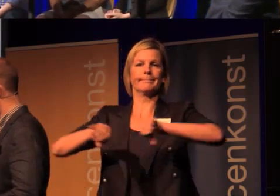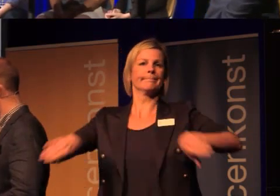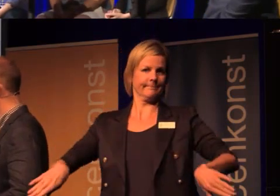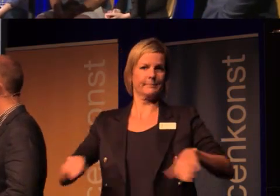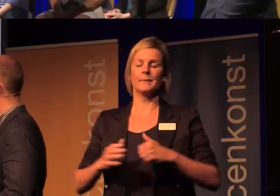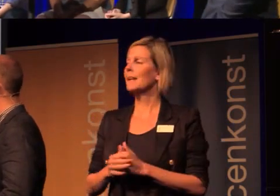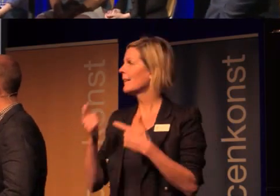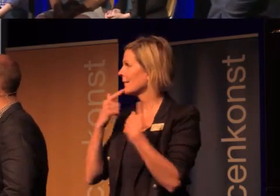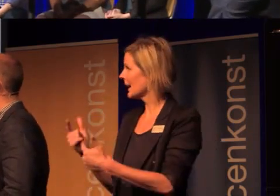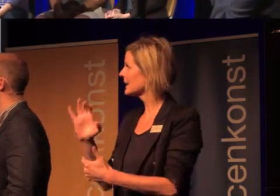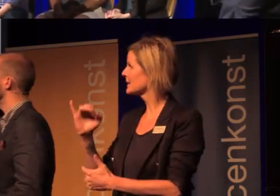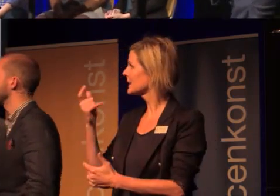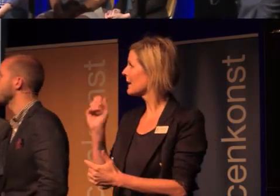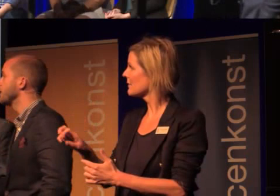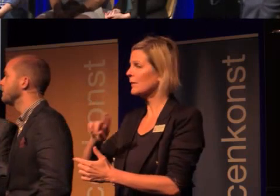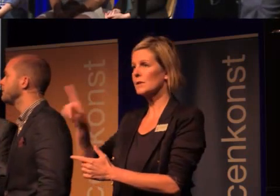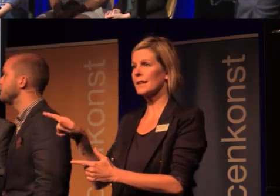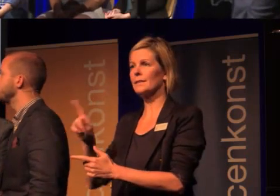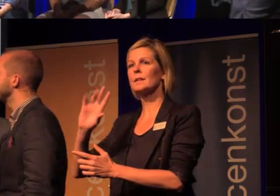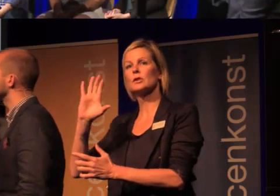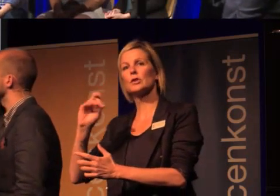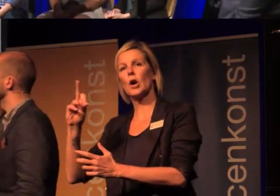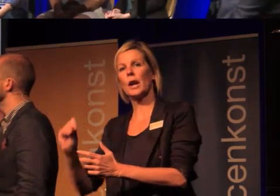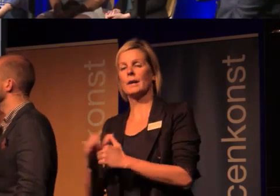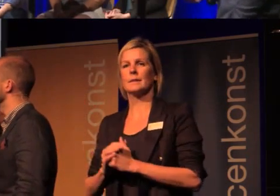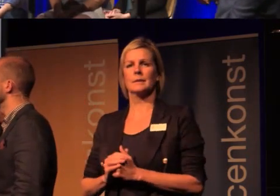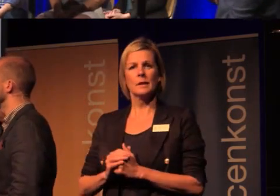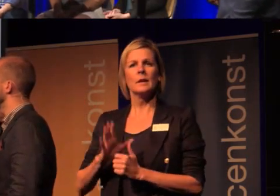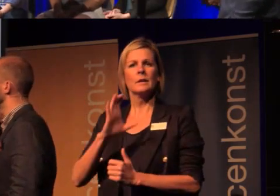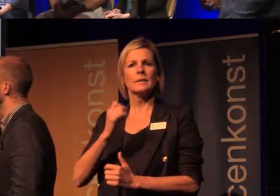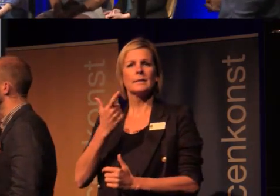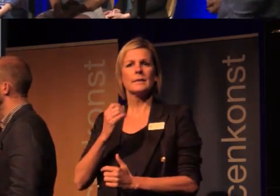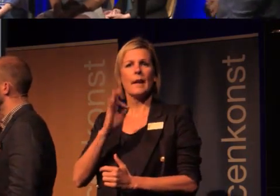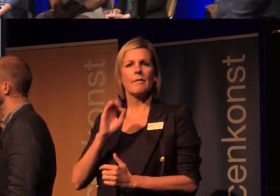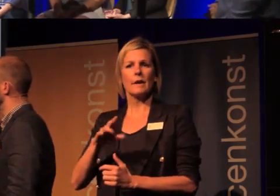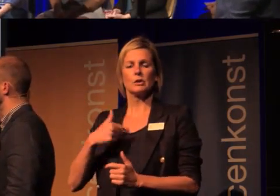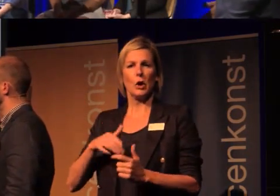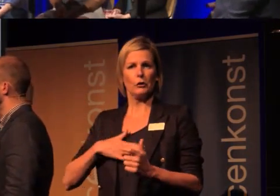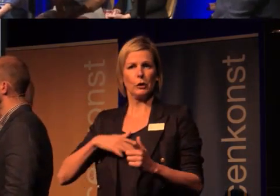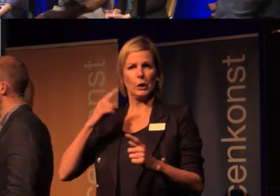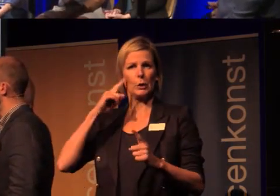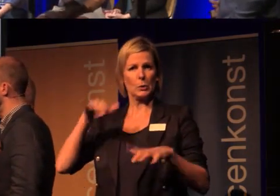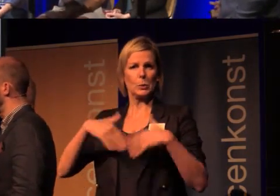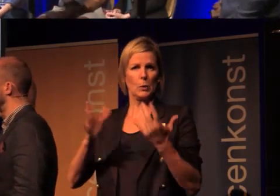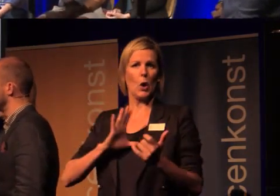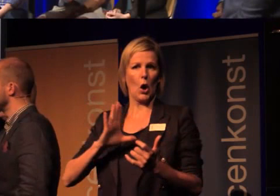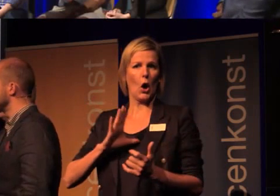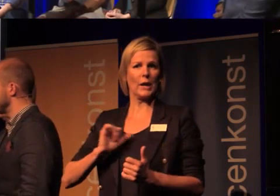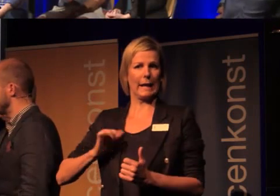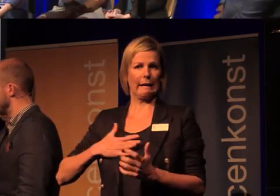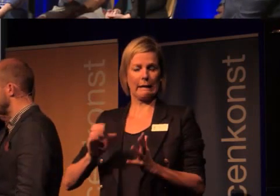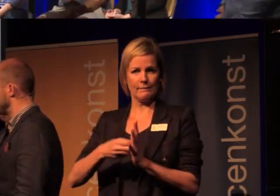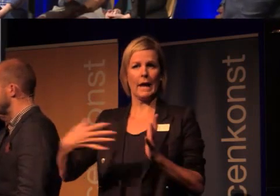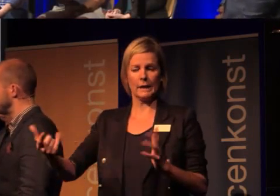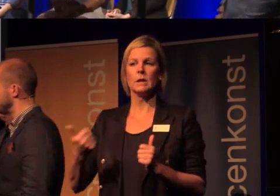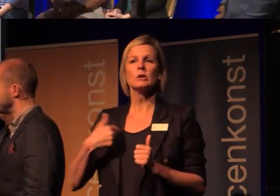mycket. Stefan och sen Sara. Jag tycker att kulturen har ett värde i sig själv. Inte minst, och det har det i flera olika aspekter